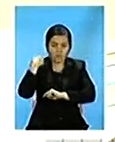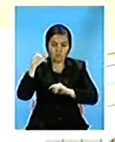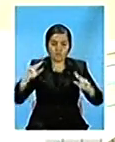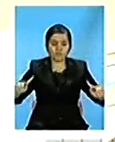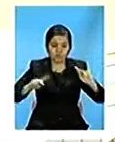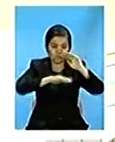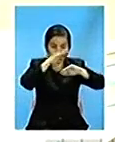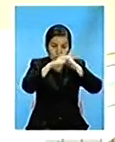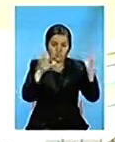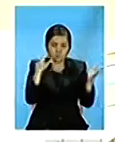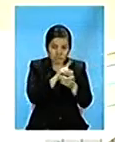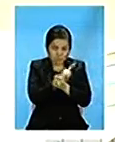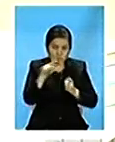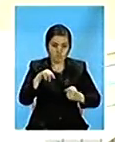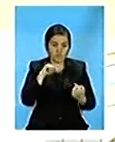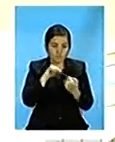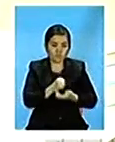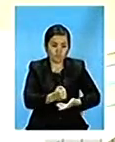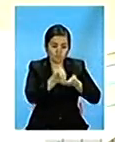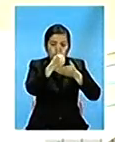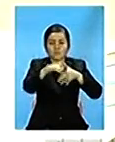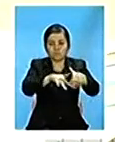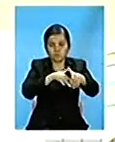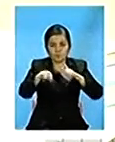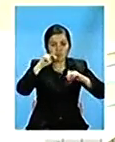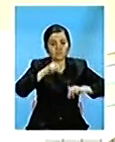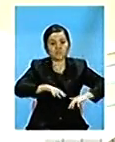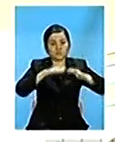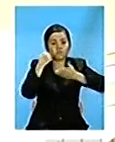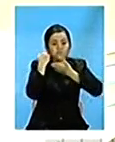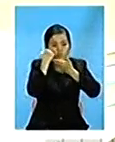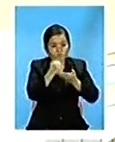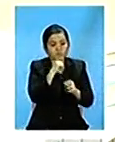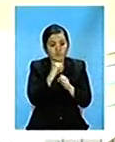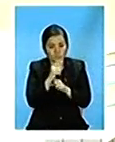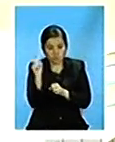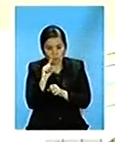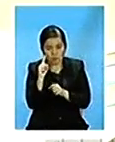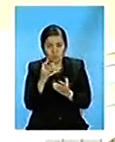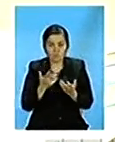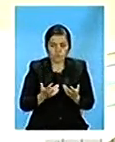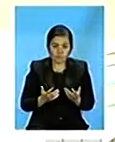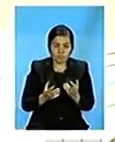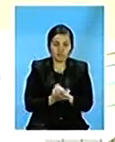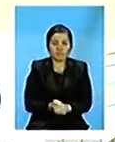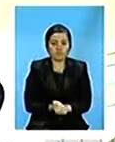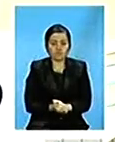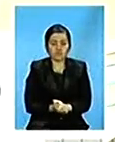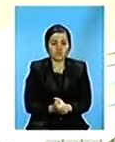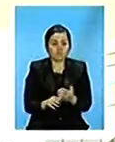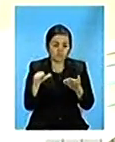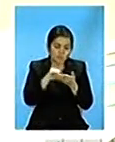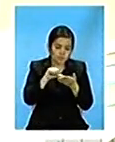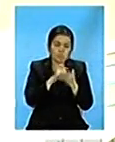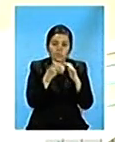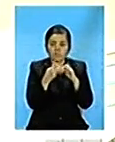มที่จะต้องดูแลประชาชนน้ำท่วมจะทำยังไงนะครับที่จะแก้ปัญหา